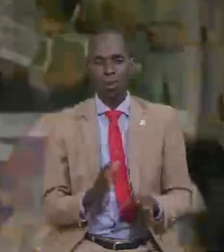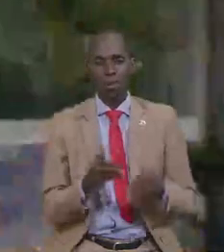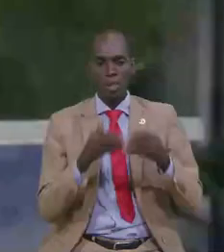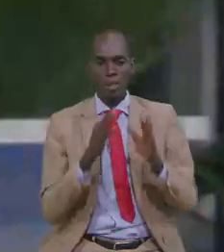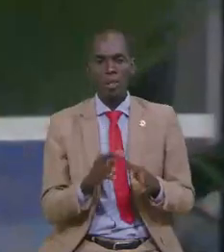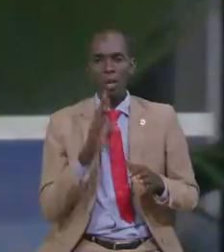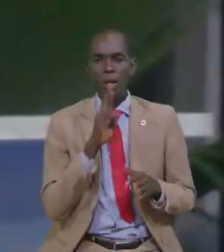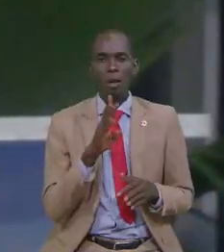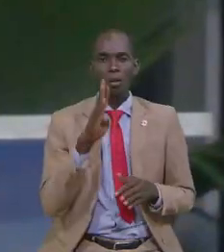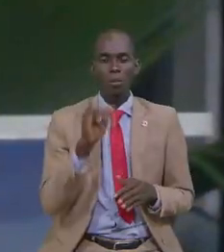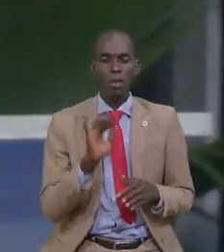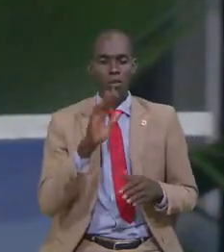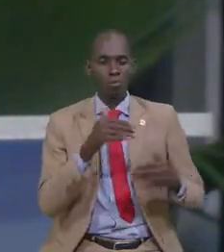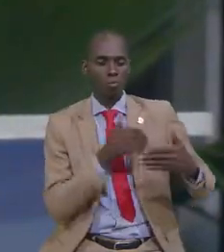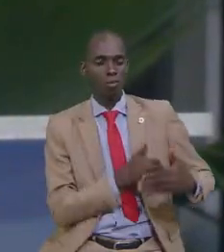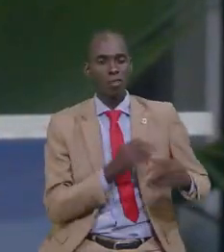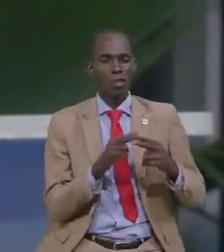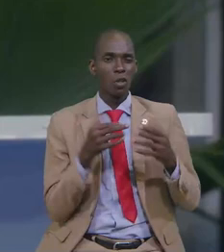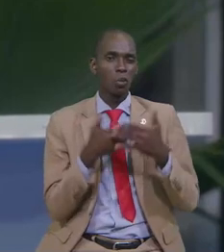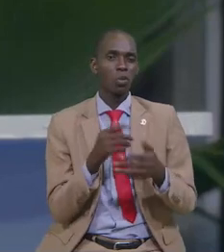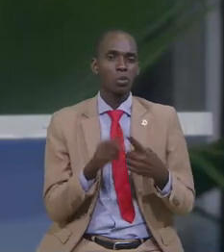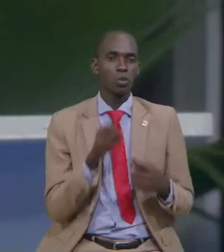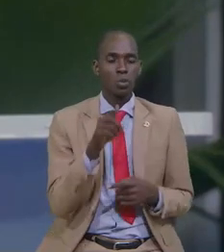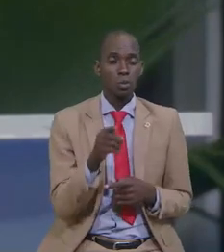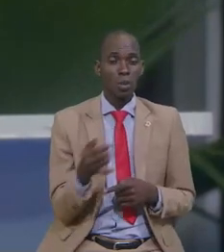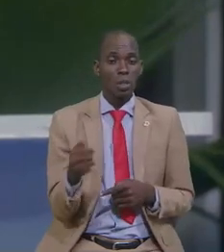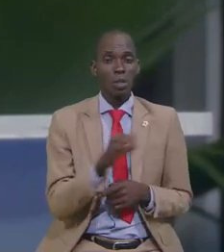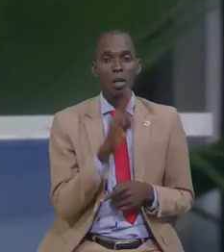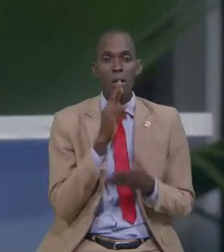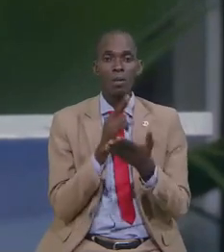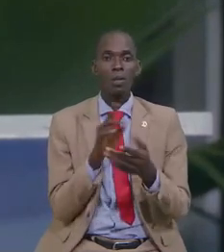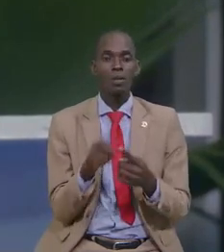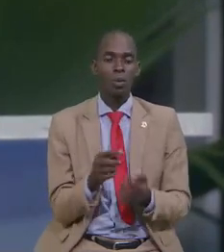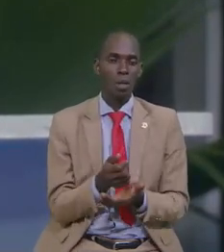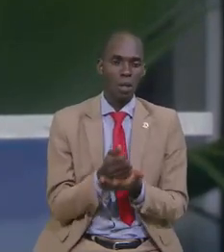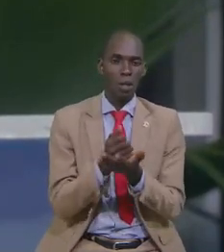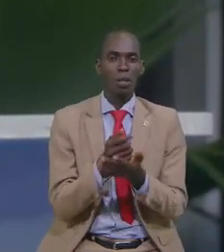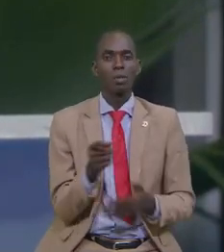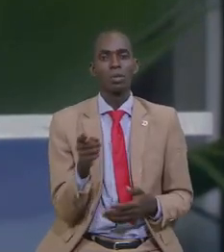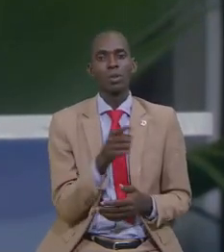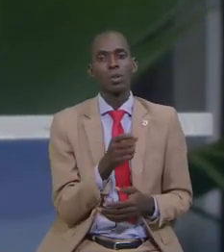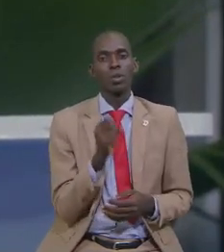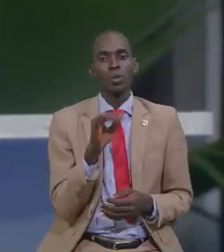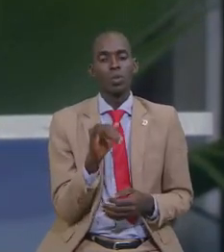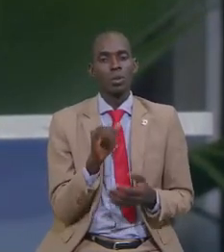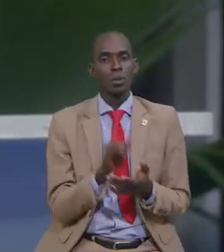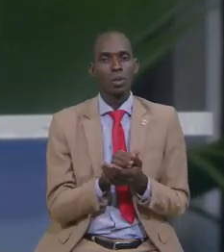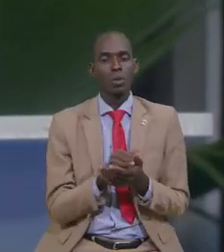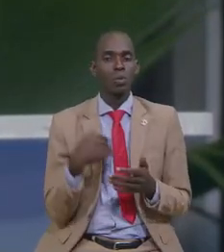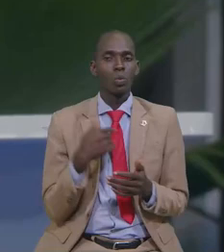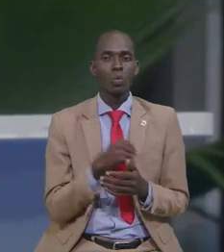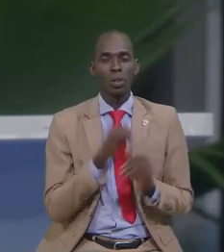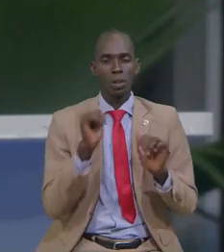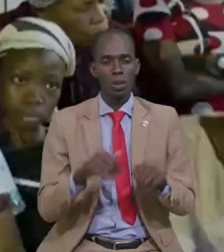Les conseillers sont auprès de vous. Ils sont là pour vous aider afin